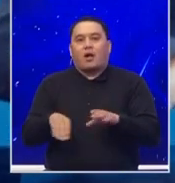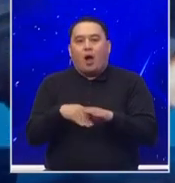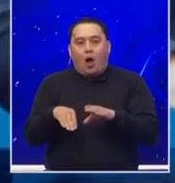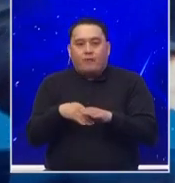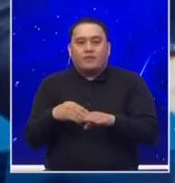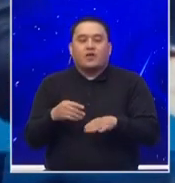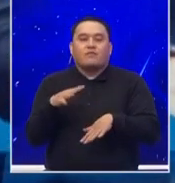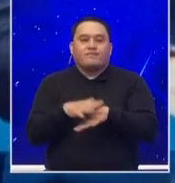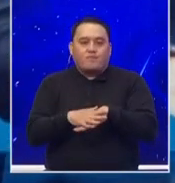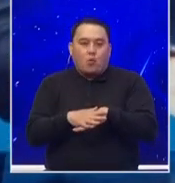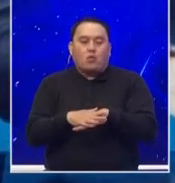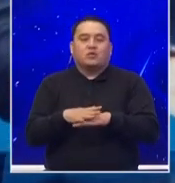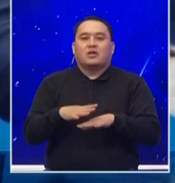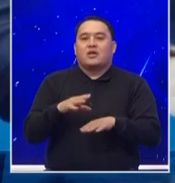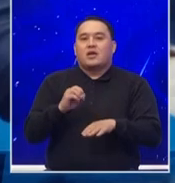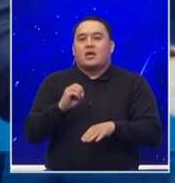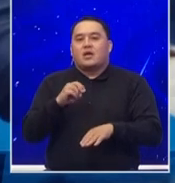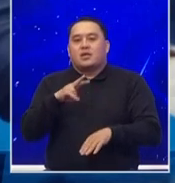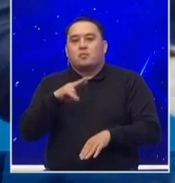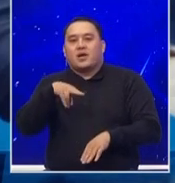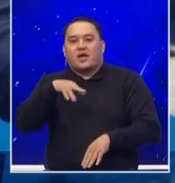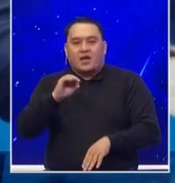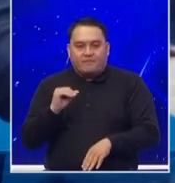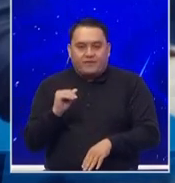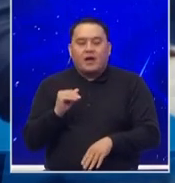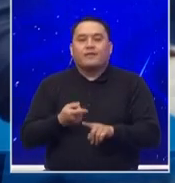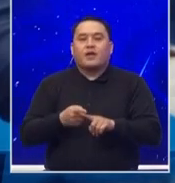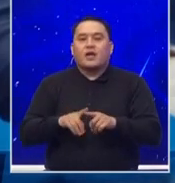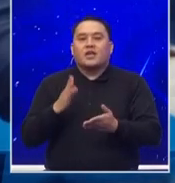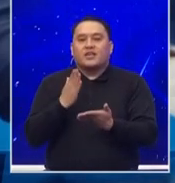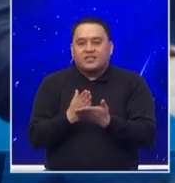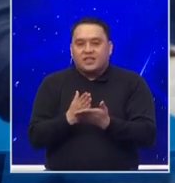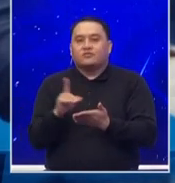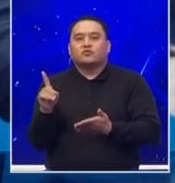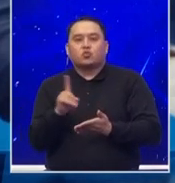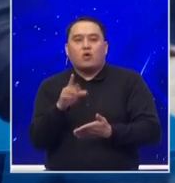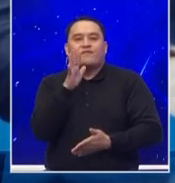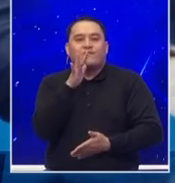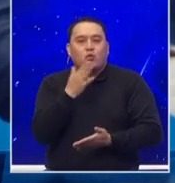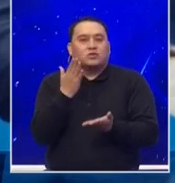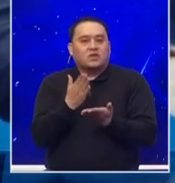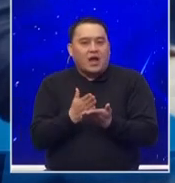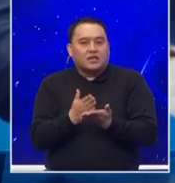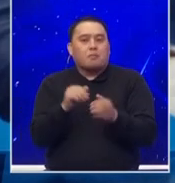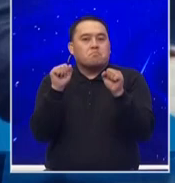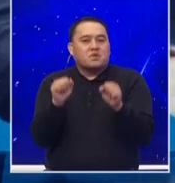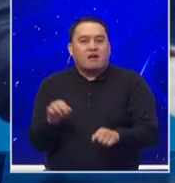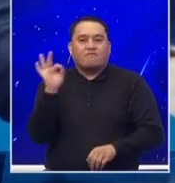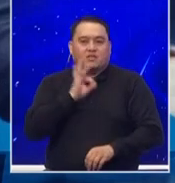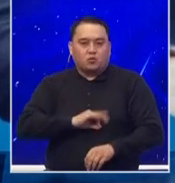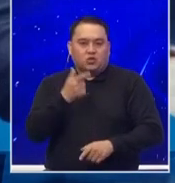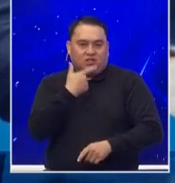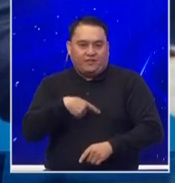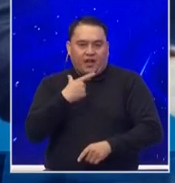в едином накопительном пенсионном фонде с суммой, превышающей достаточный порог, в соответствующем возрасте предоставляется право воспользоваться